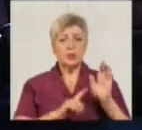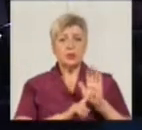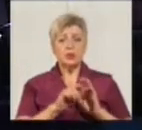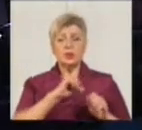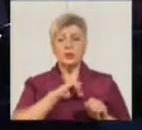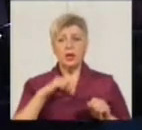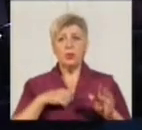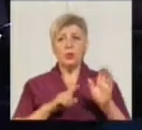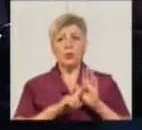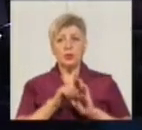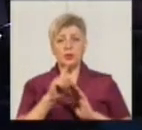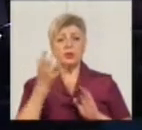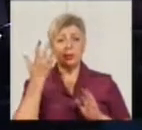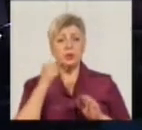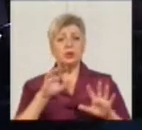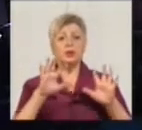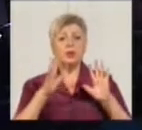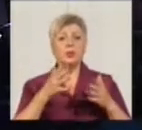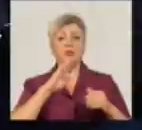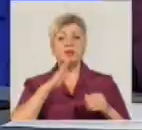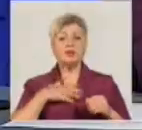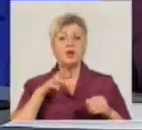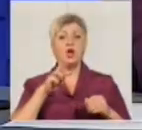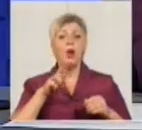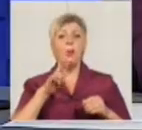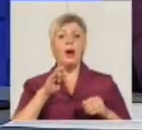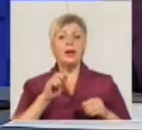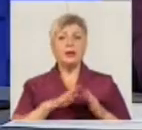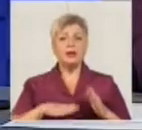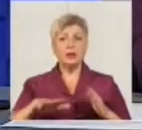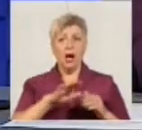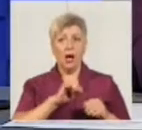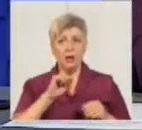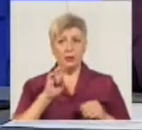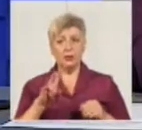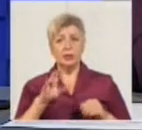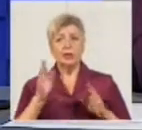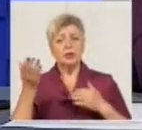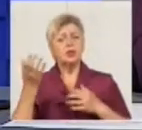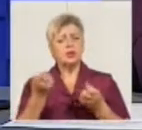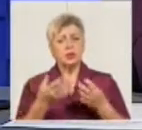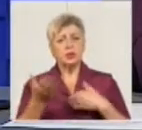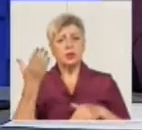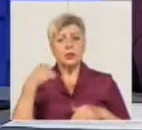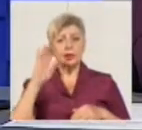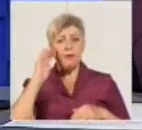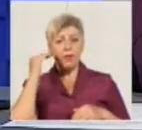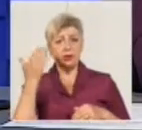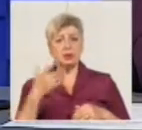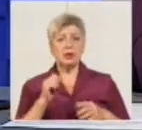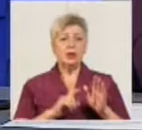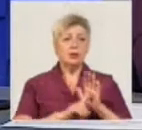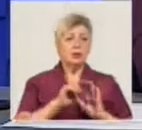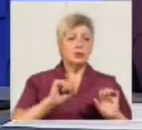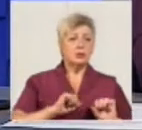подій в Україні, коли трапився наш Майдан. Вже тоді Василь намагався всіма силами допомагати нашим людям, котрі